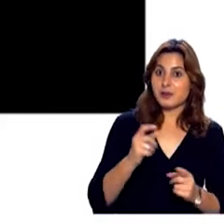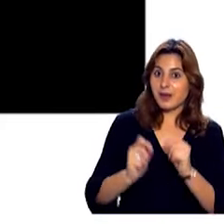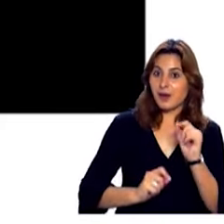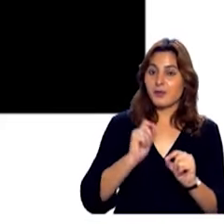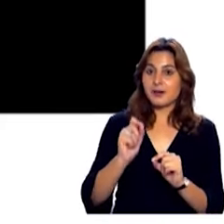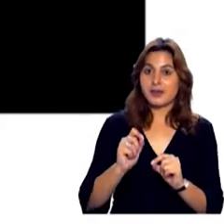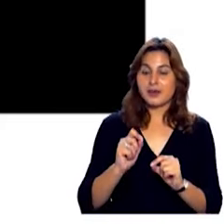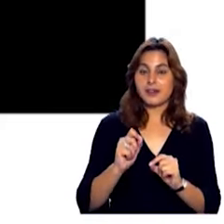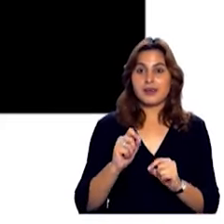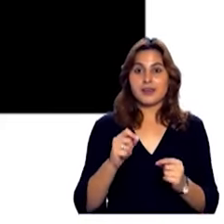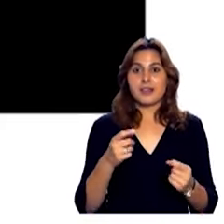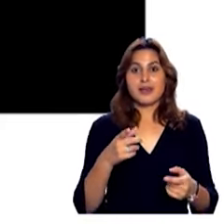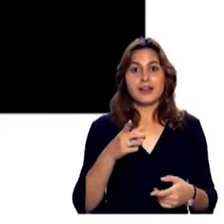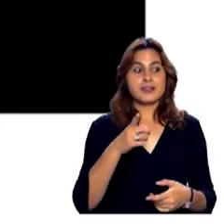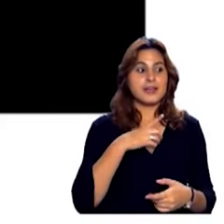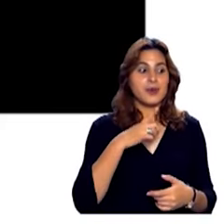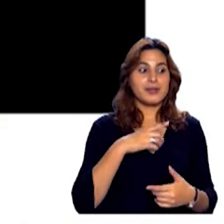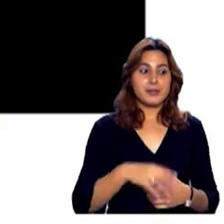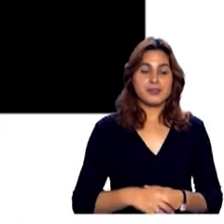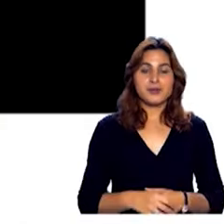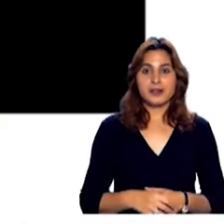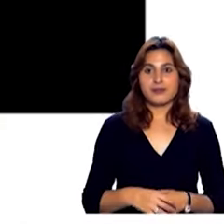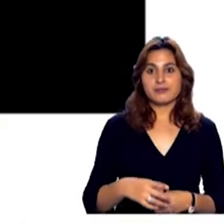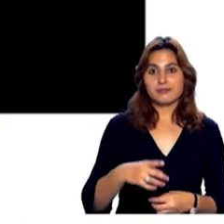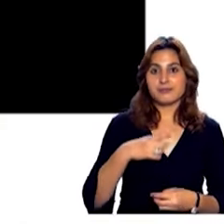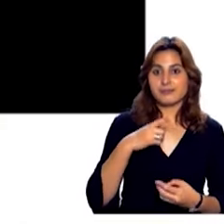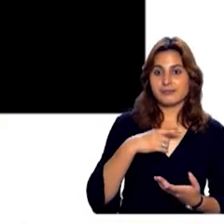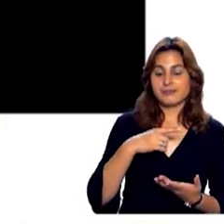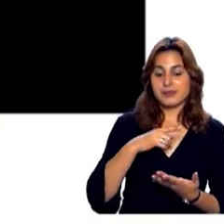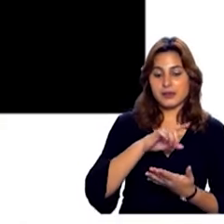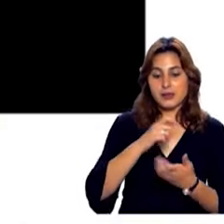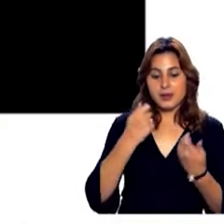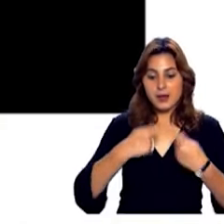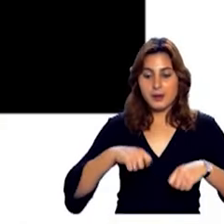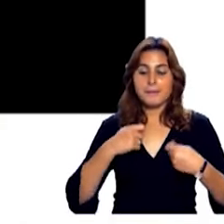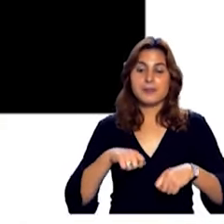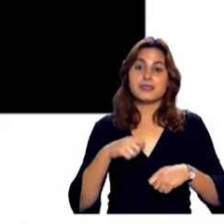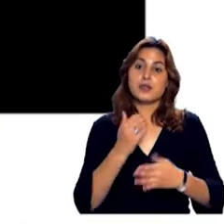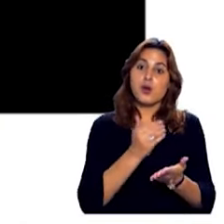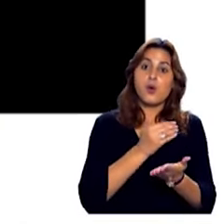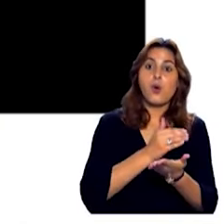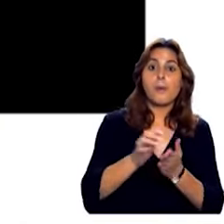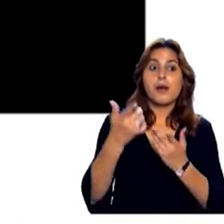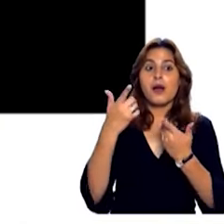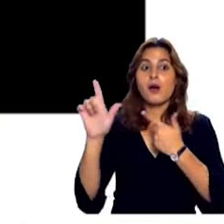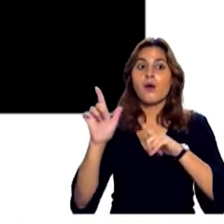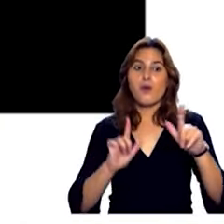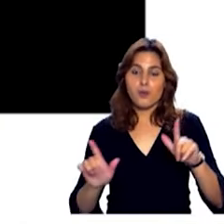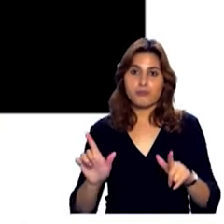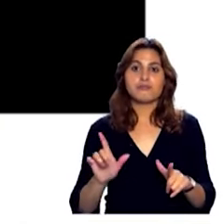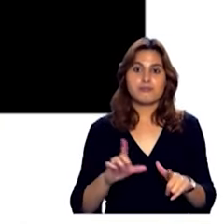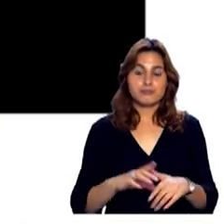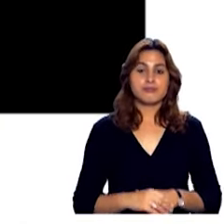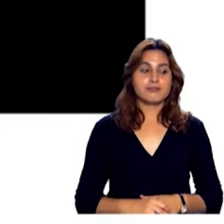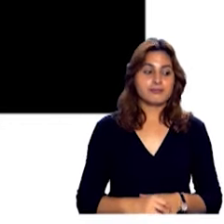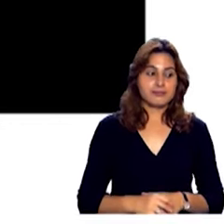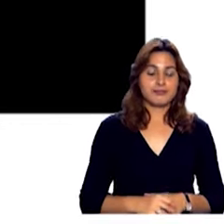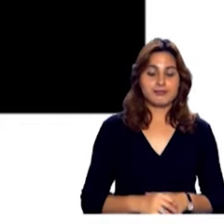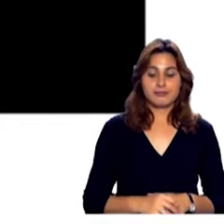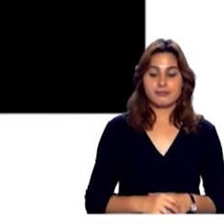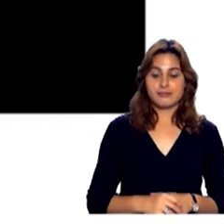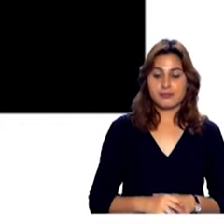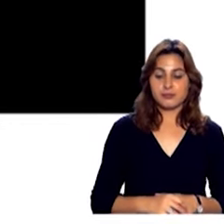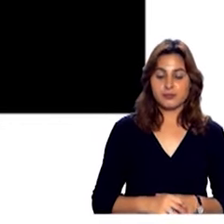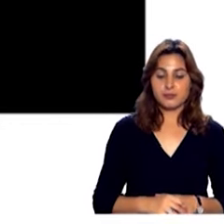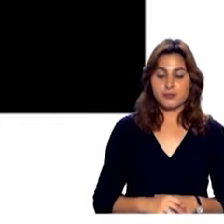italiana necessario partire Dalle altre questioni GLI altre domande temi che mi che mi sono stati sottoposti